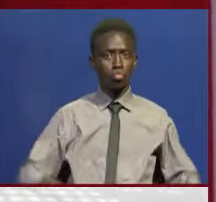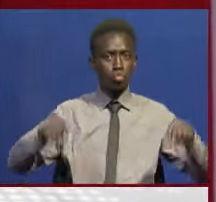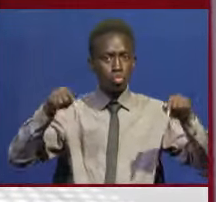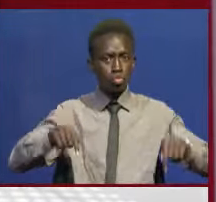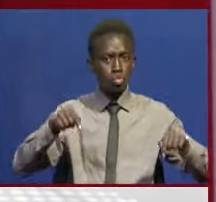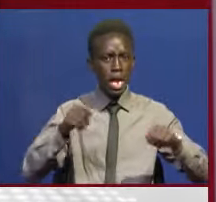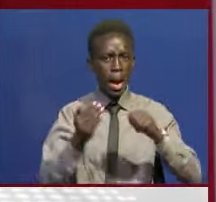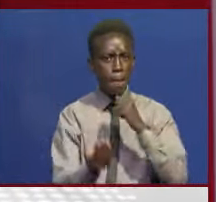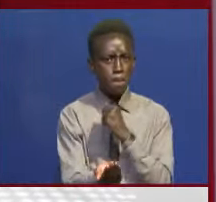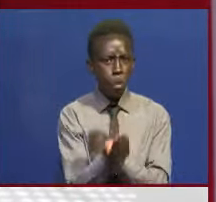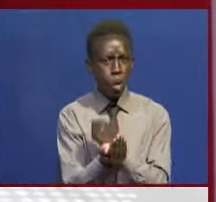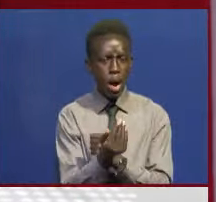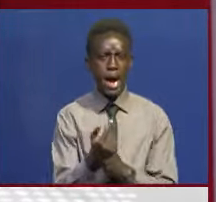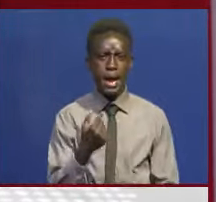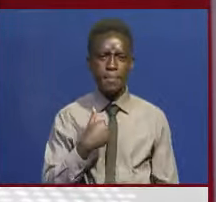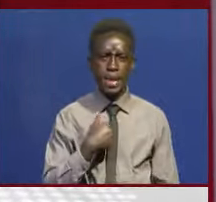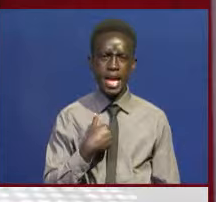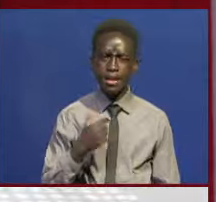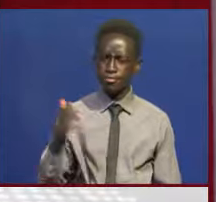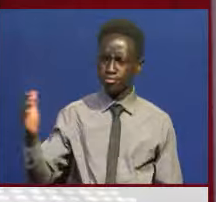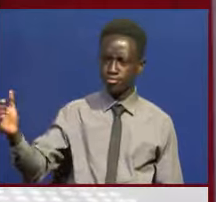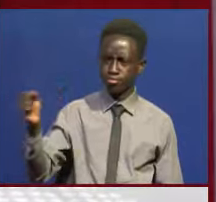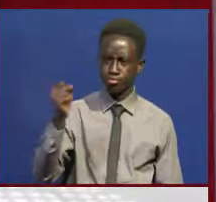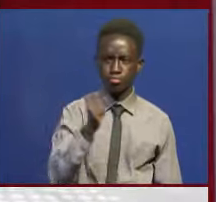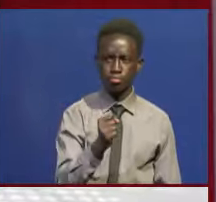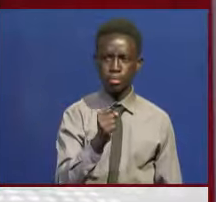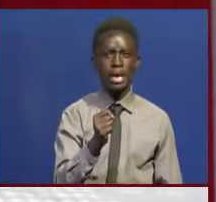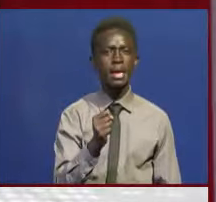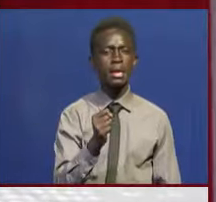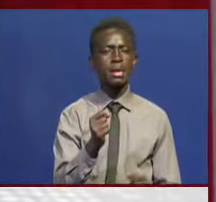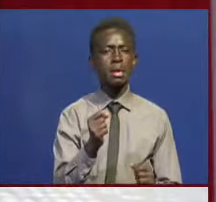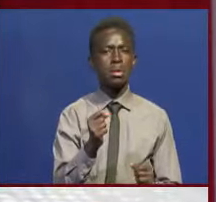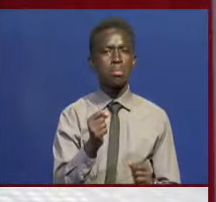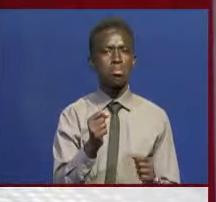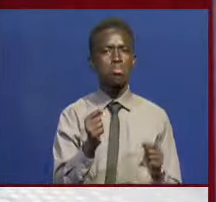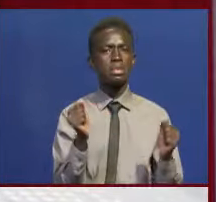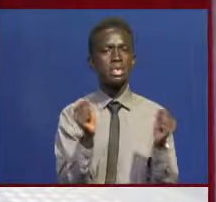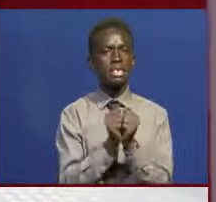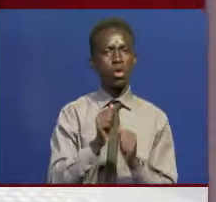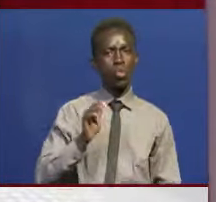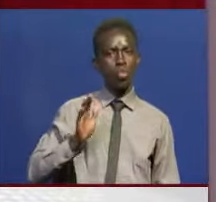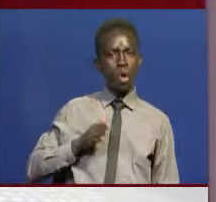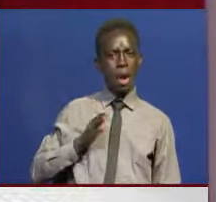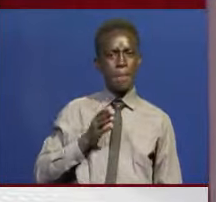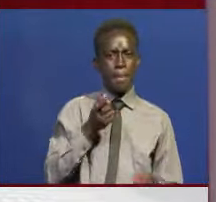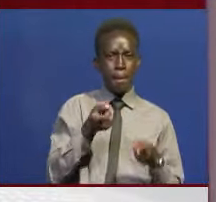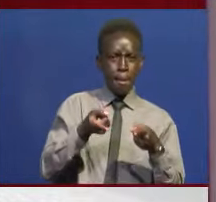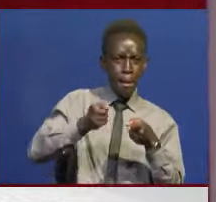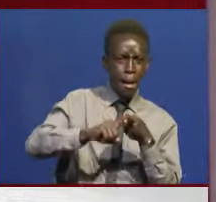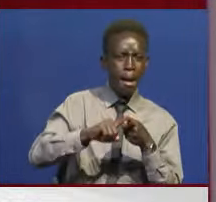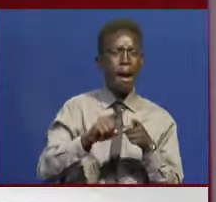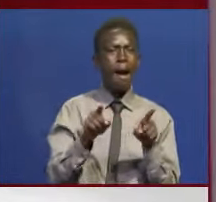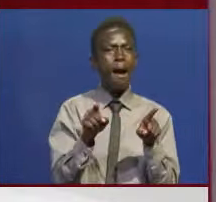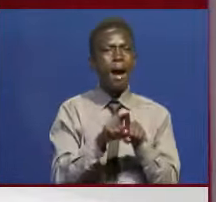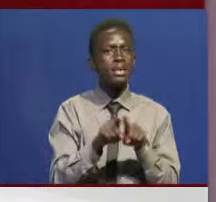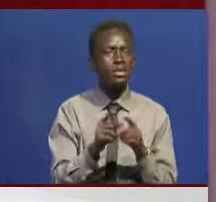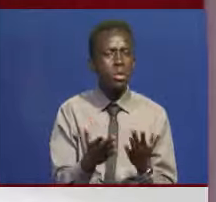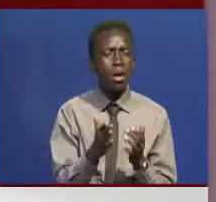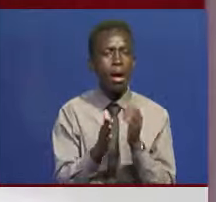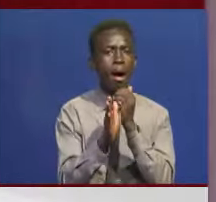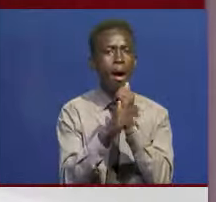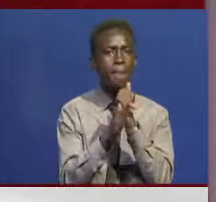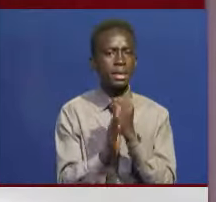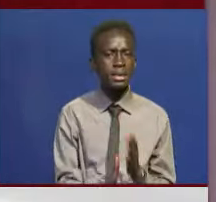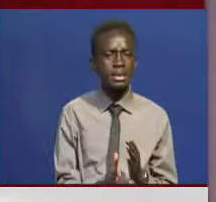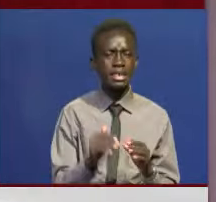appointed 10 more women as ambassadors in different parts